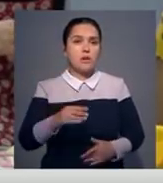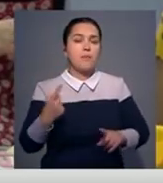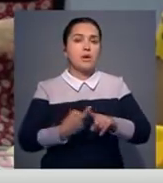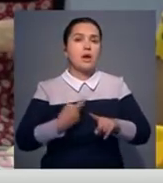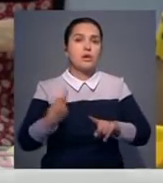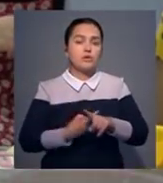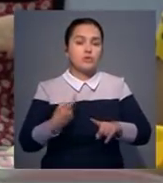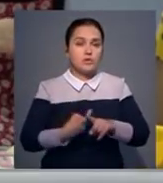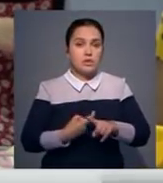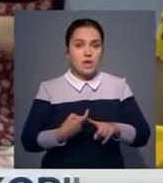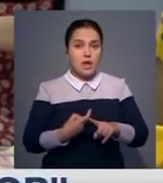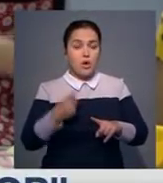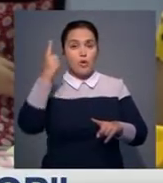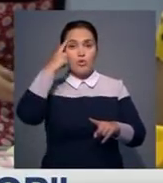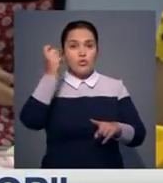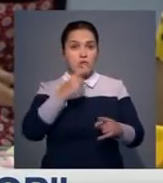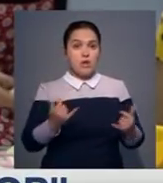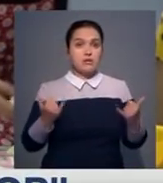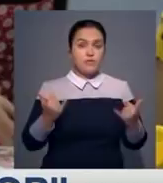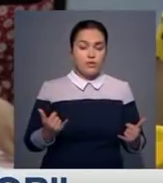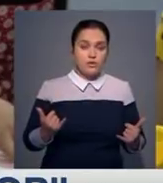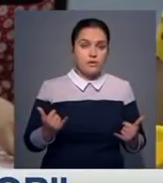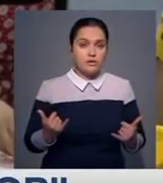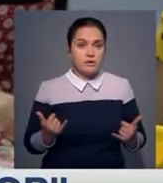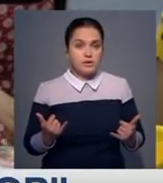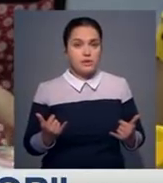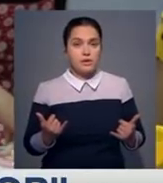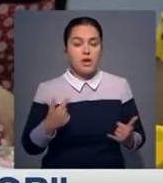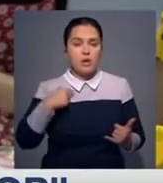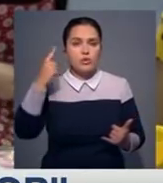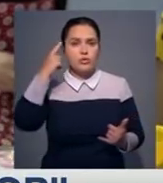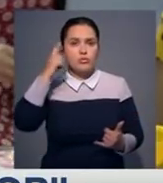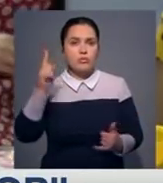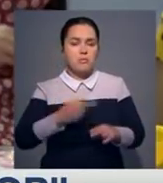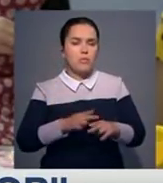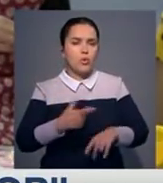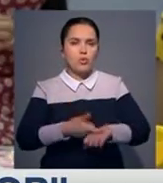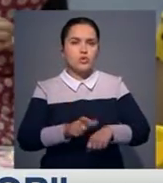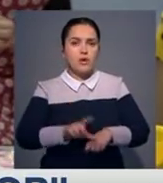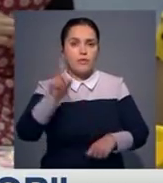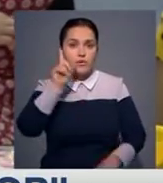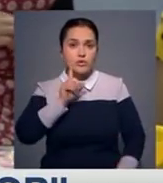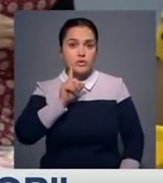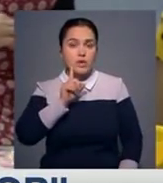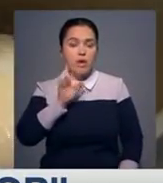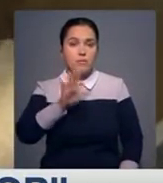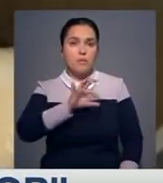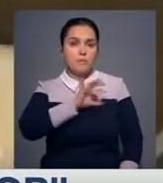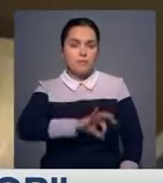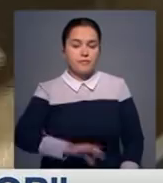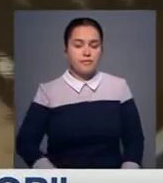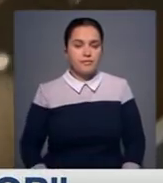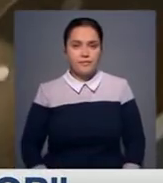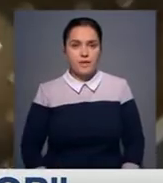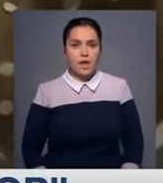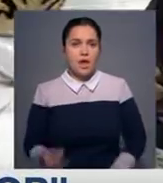картошка. Вот, узнала об этом сегодня. Я думаю, это будет очень вкусно и, конечно же, пригодится мне. А вот к